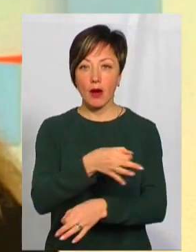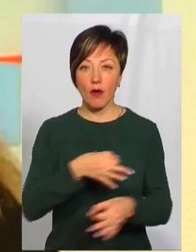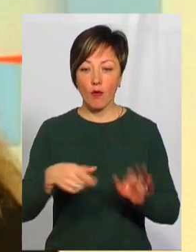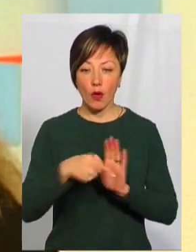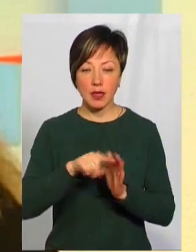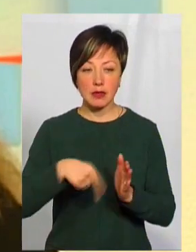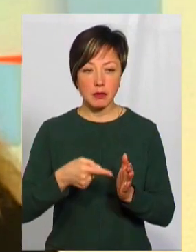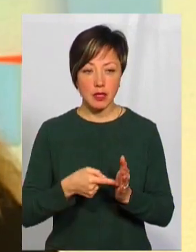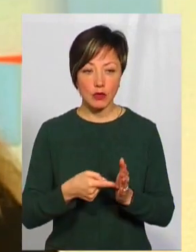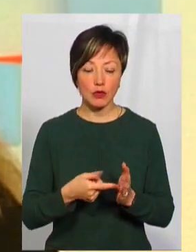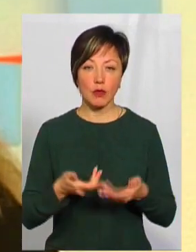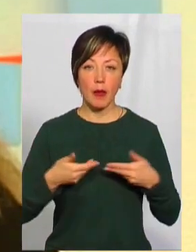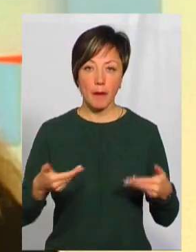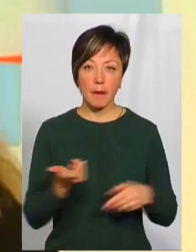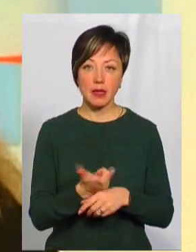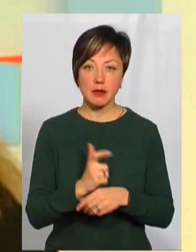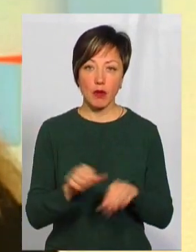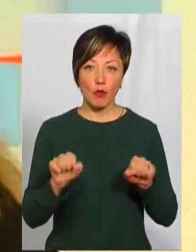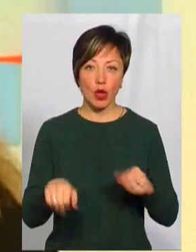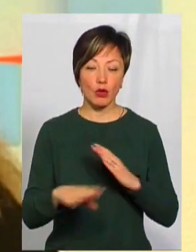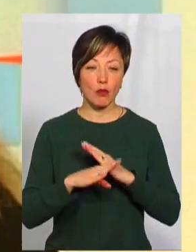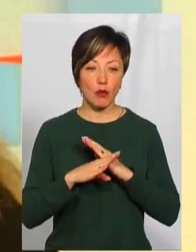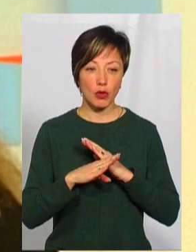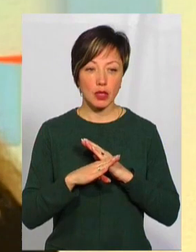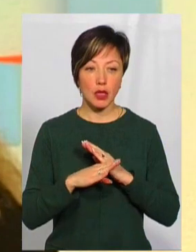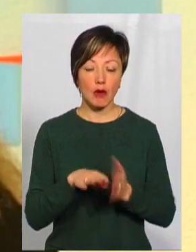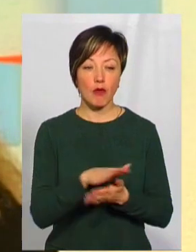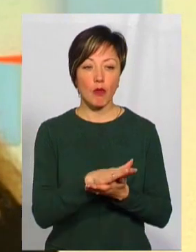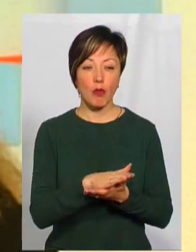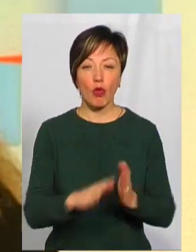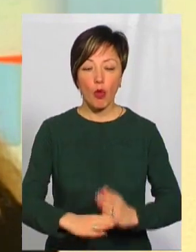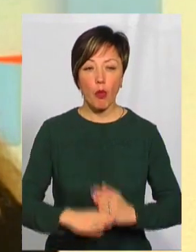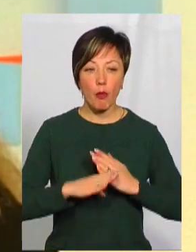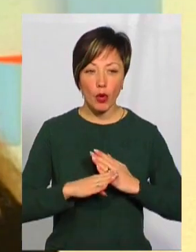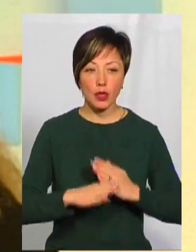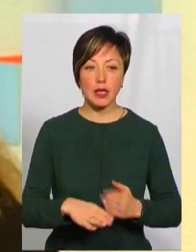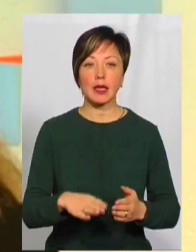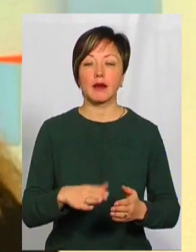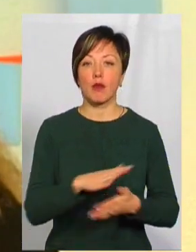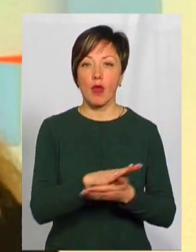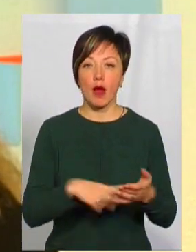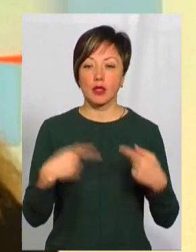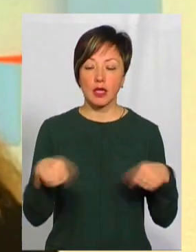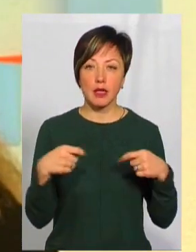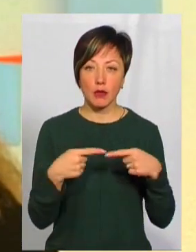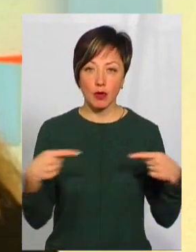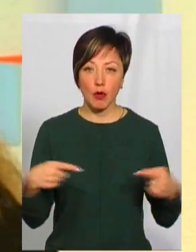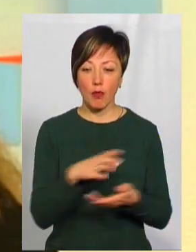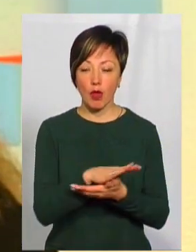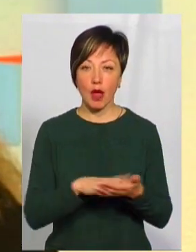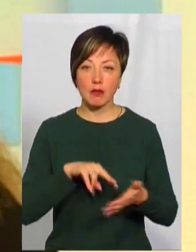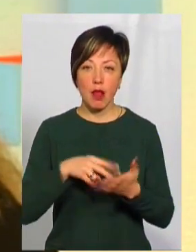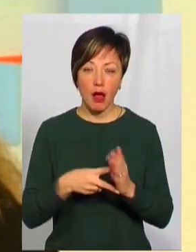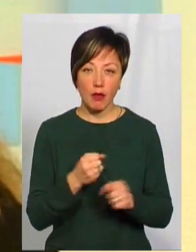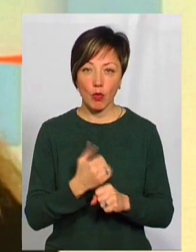містом про те, щоб вони нам максимально змогли допомогти в подальшій реалізації продукції, в подальших планах на